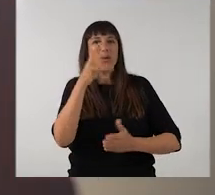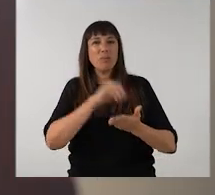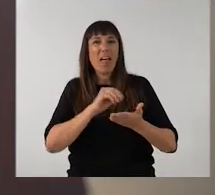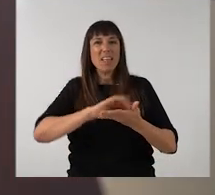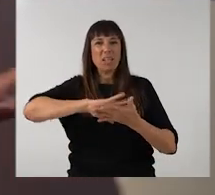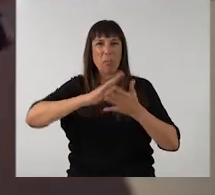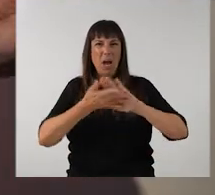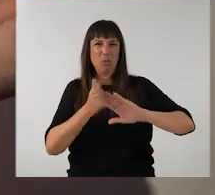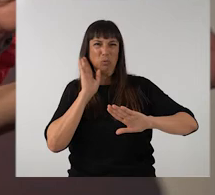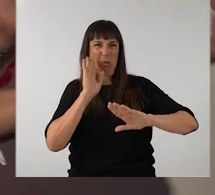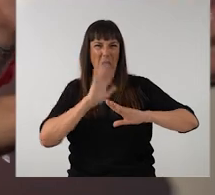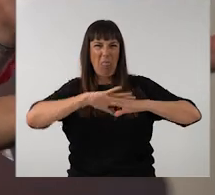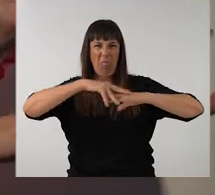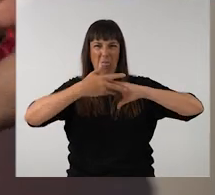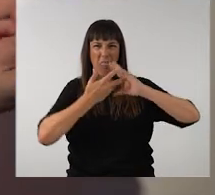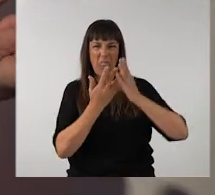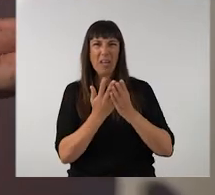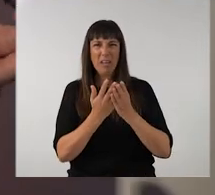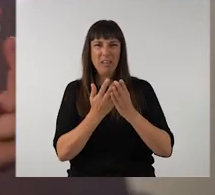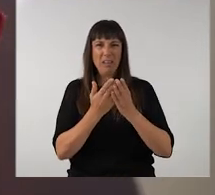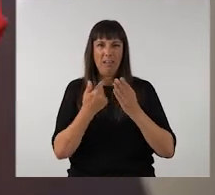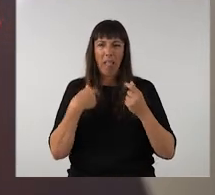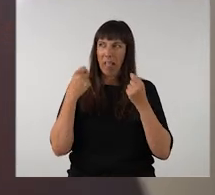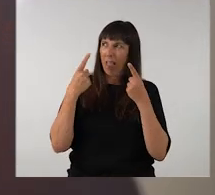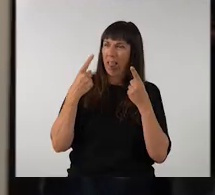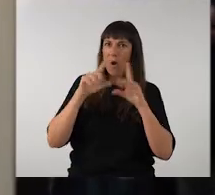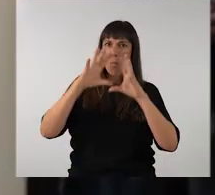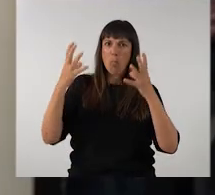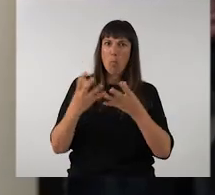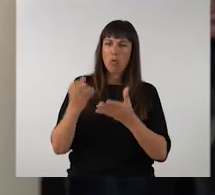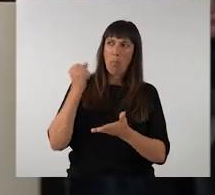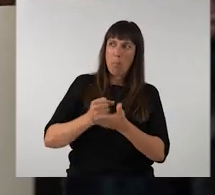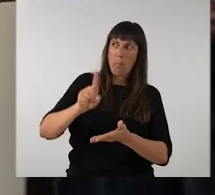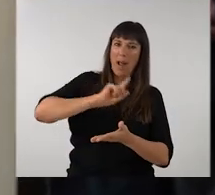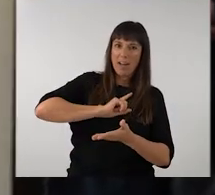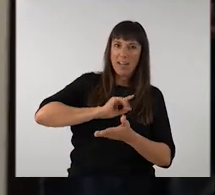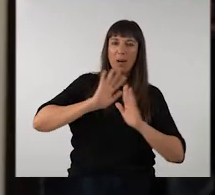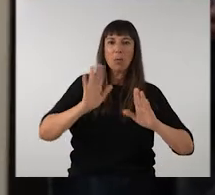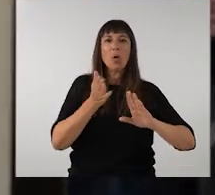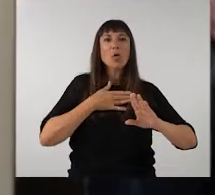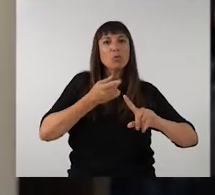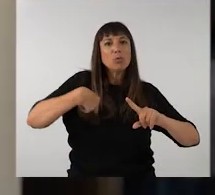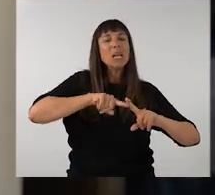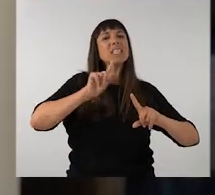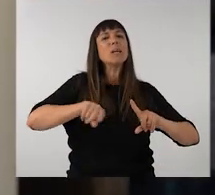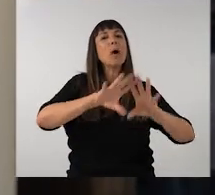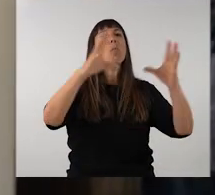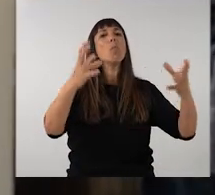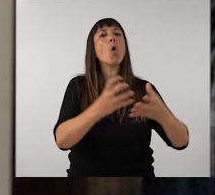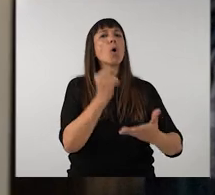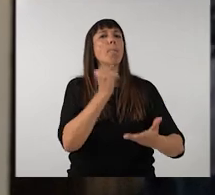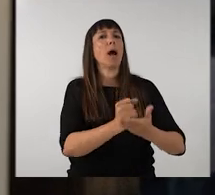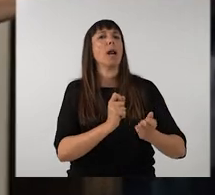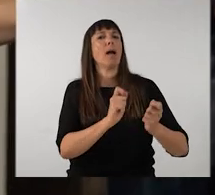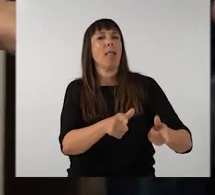perquè potser en som més conscients quan tenim les mans brutes. Quan ens embrutem les mans som conscients que el món ha deixat un rastre en nosaltres. No?